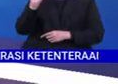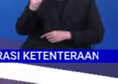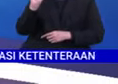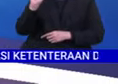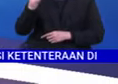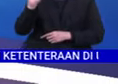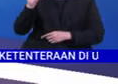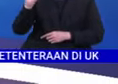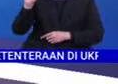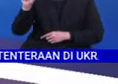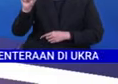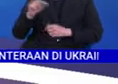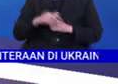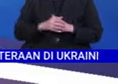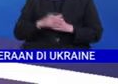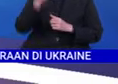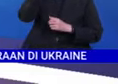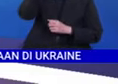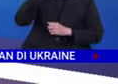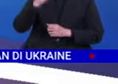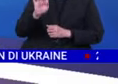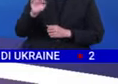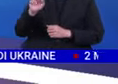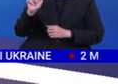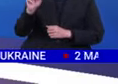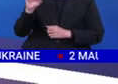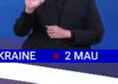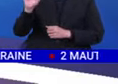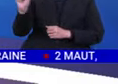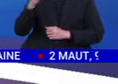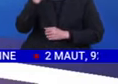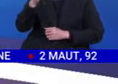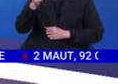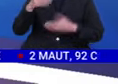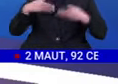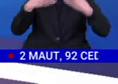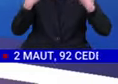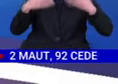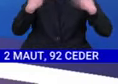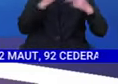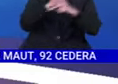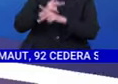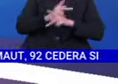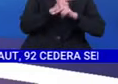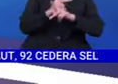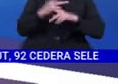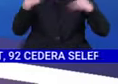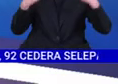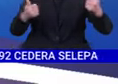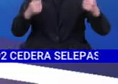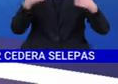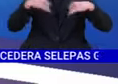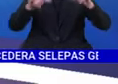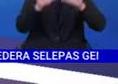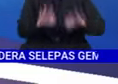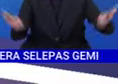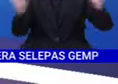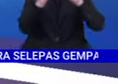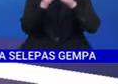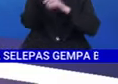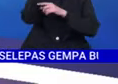Datu Francis HD nulis menegaskan kesejahteraan masyarakat dan kepentingan kesehatan awam masih lagi keutamaan